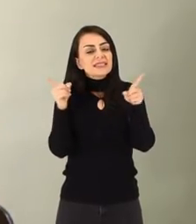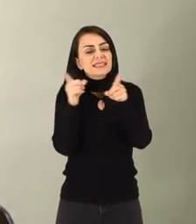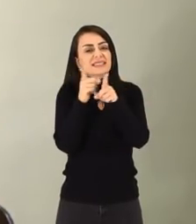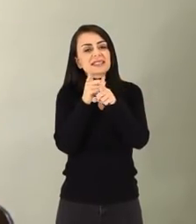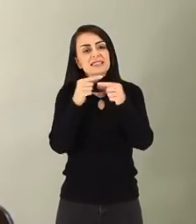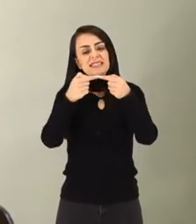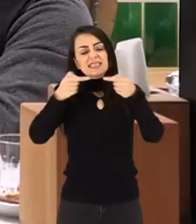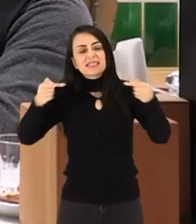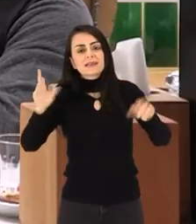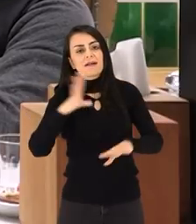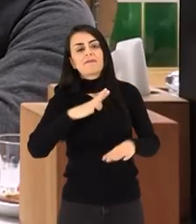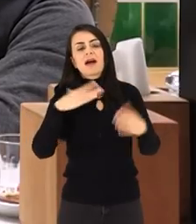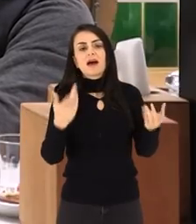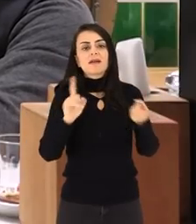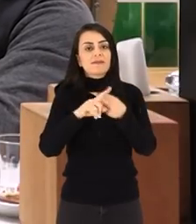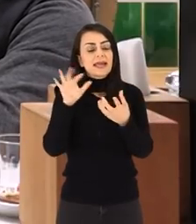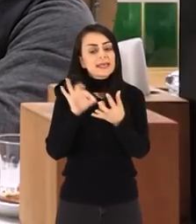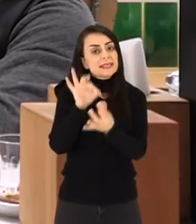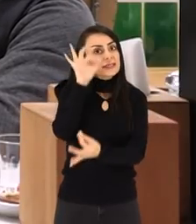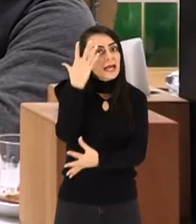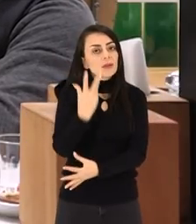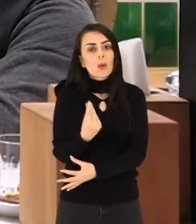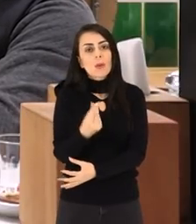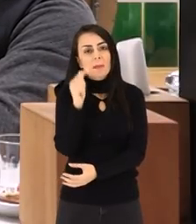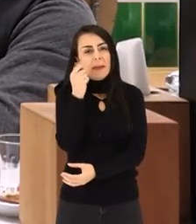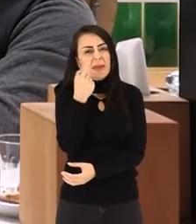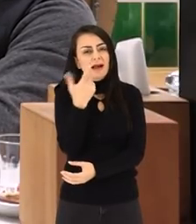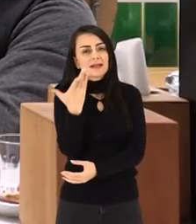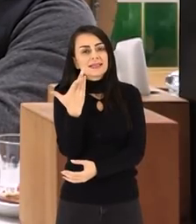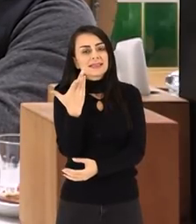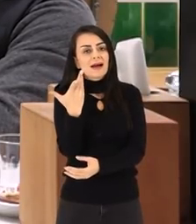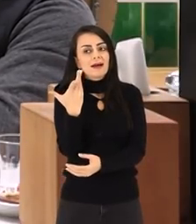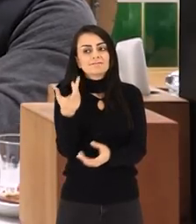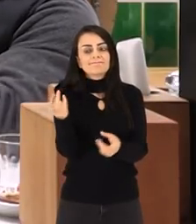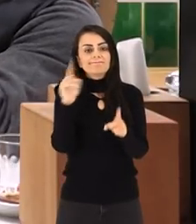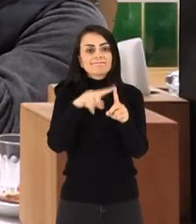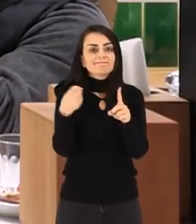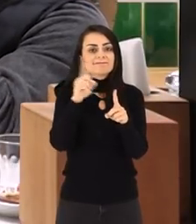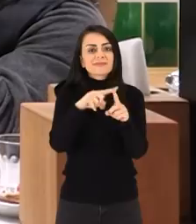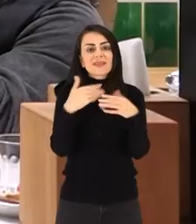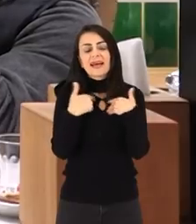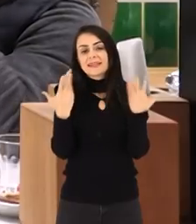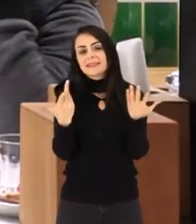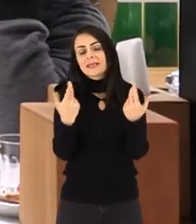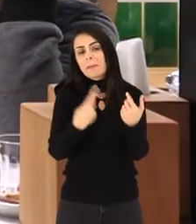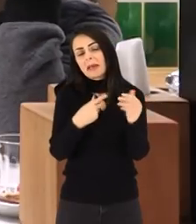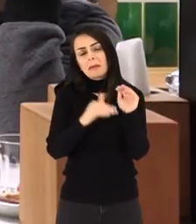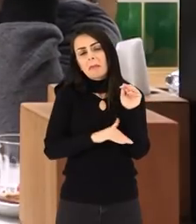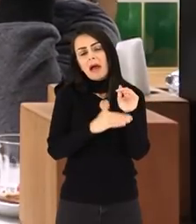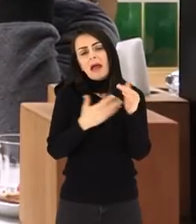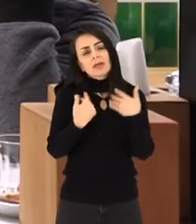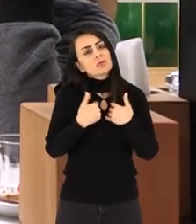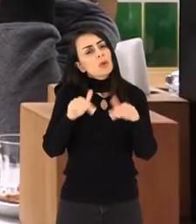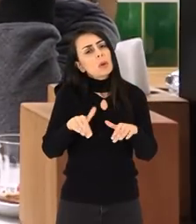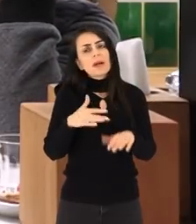göre. Ve ne güzel anlattın ya. İnsan olmayı biraz daha perçinledi belki de, bilmiyorum. Yani bu